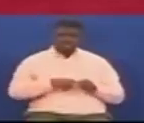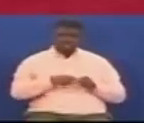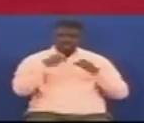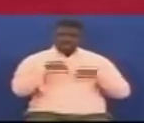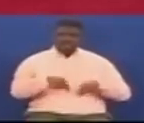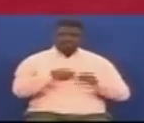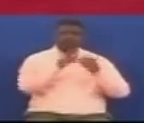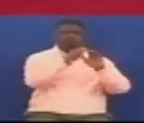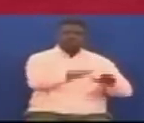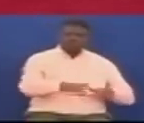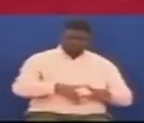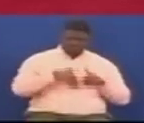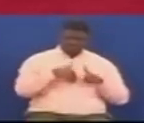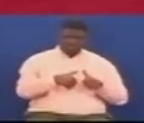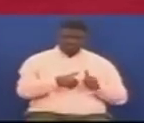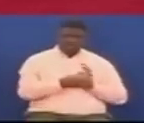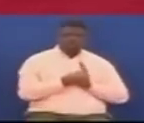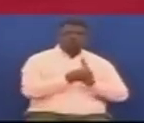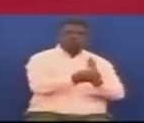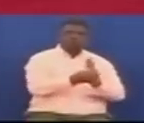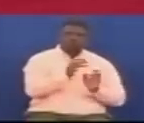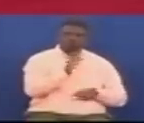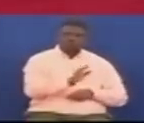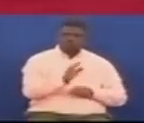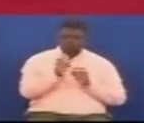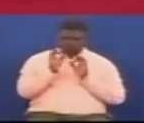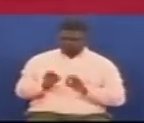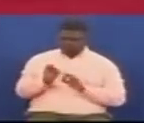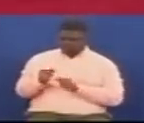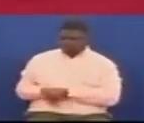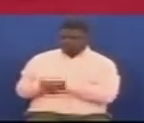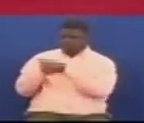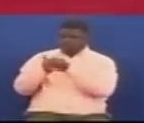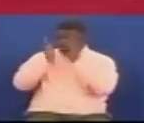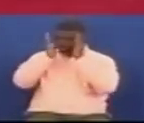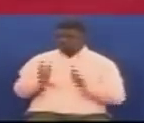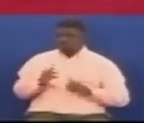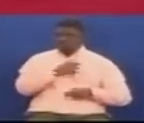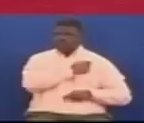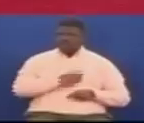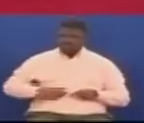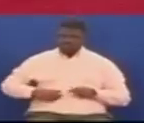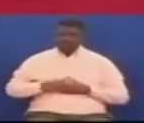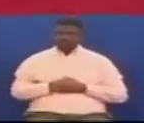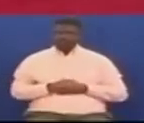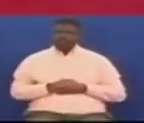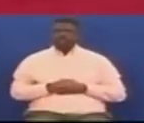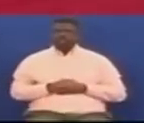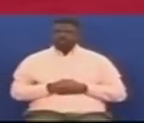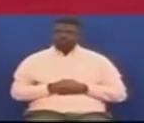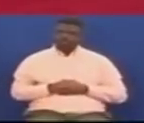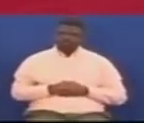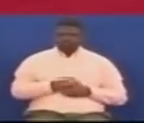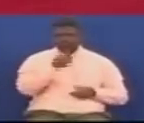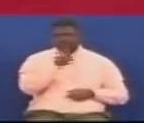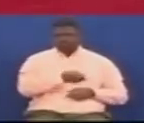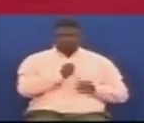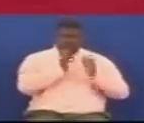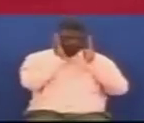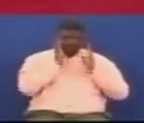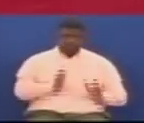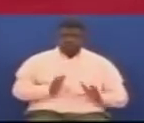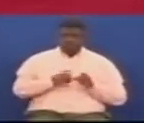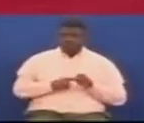hapa bungeni, kwa uongozi wao mahiri katika kumsaidia Mheshimiwa Rais. Aidha, naomba kumpongeza